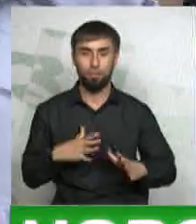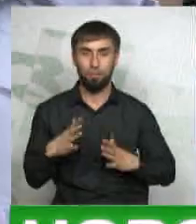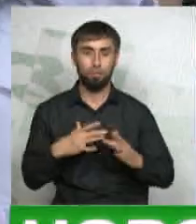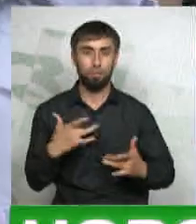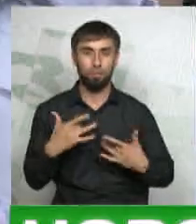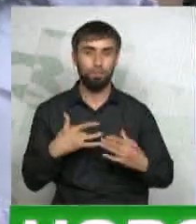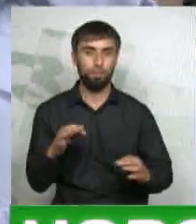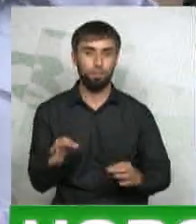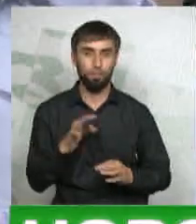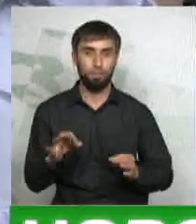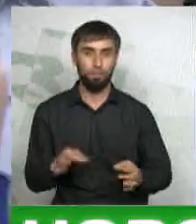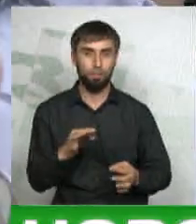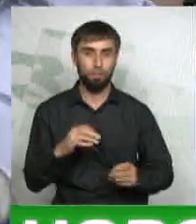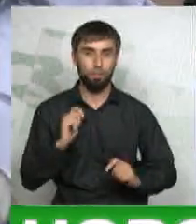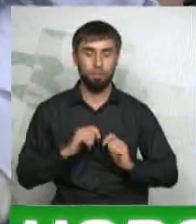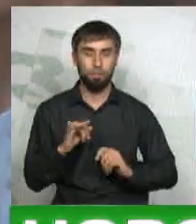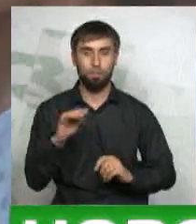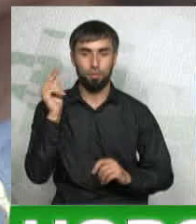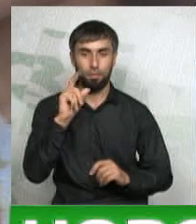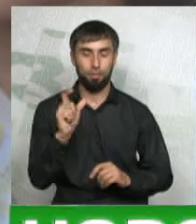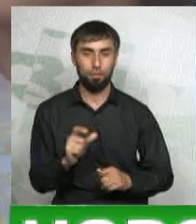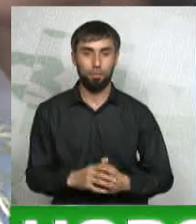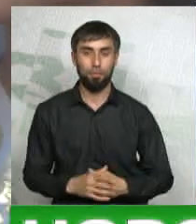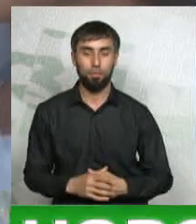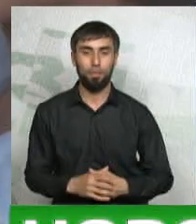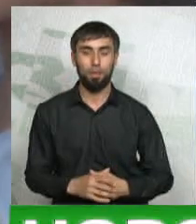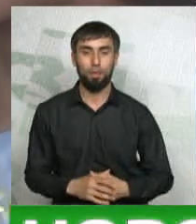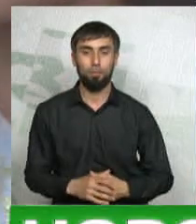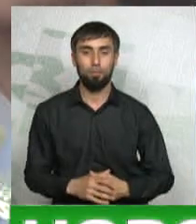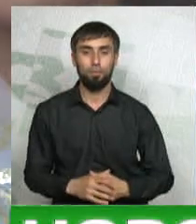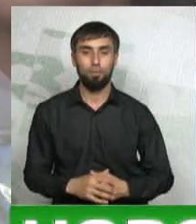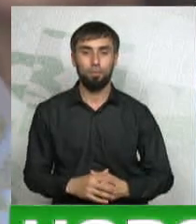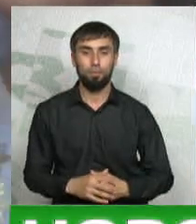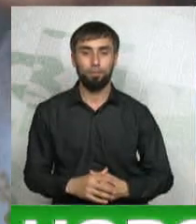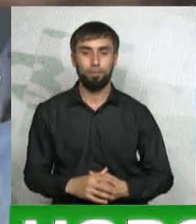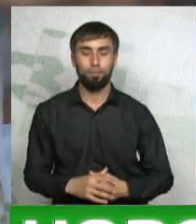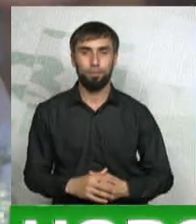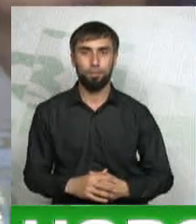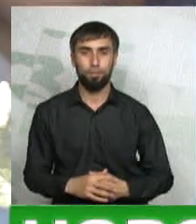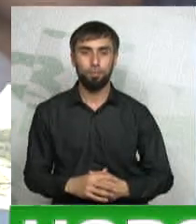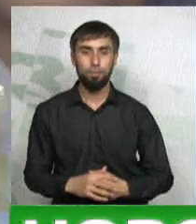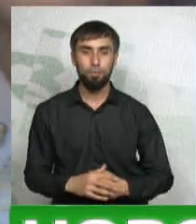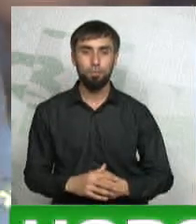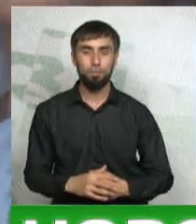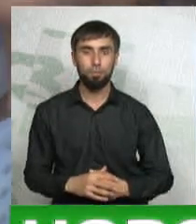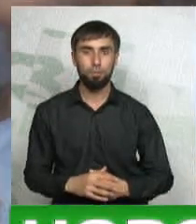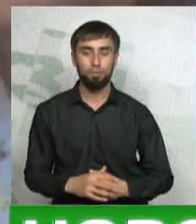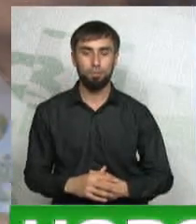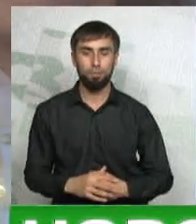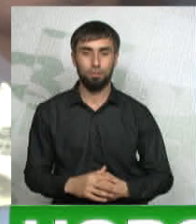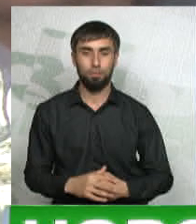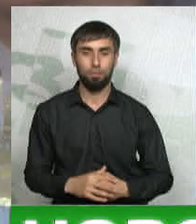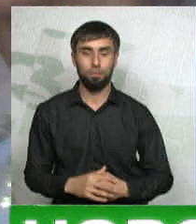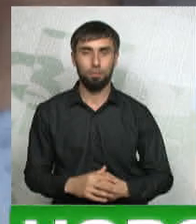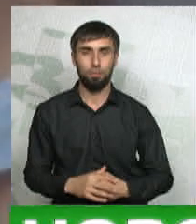танцы, песни, шили костюмы и разучивали стихи. Силы, радости, терпения, души вам желаю. Детский сад процветает,